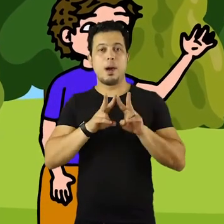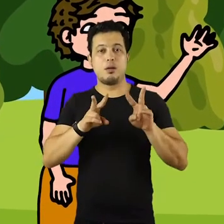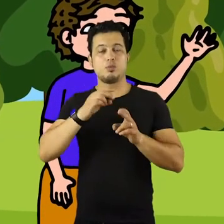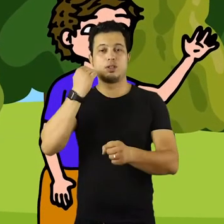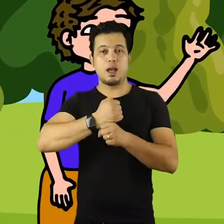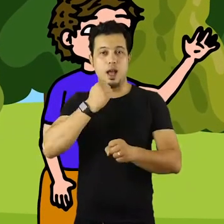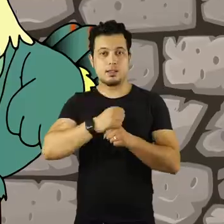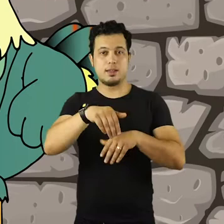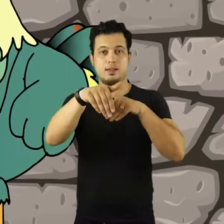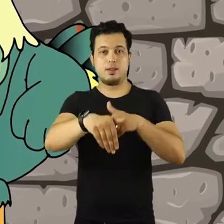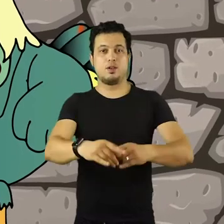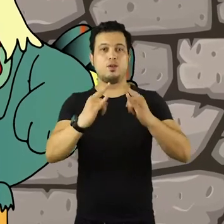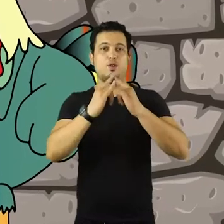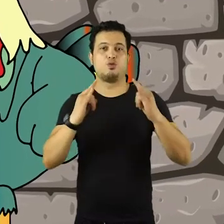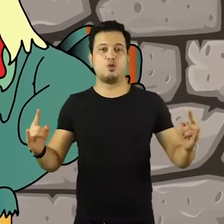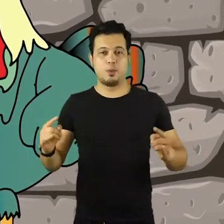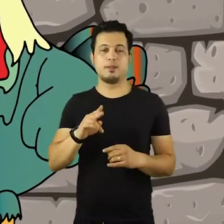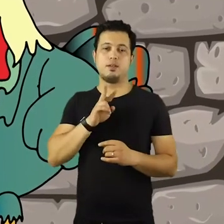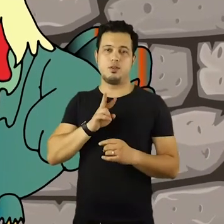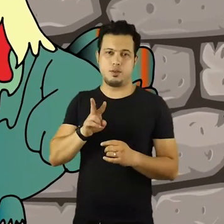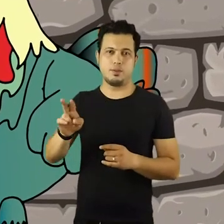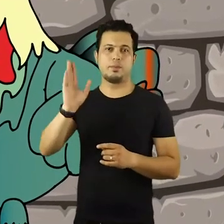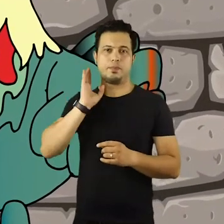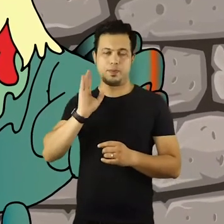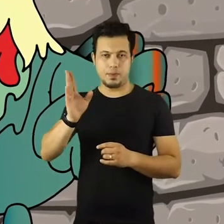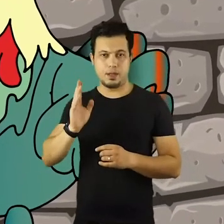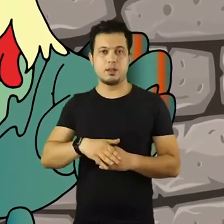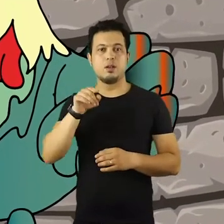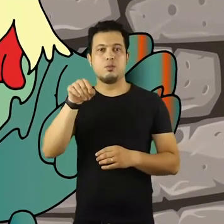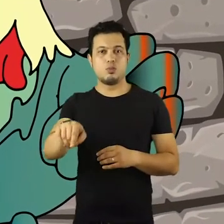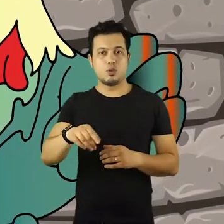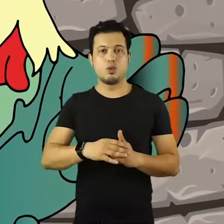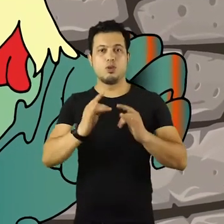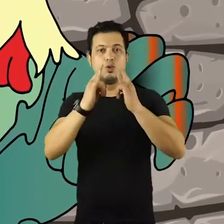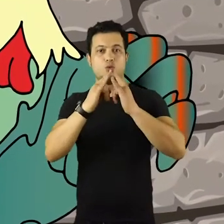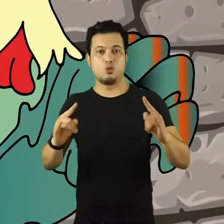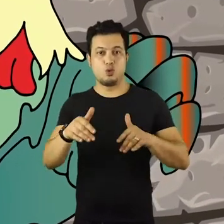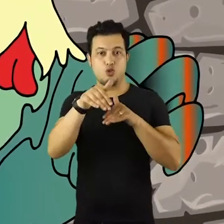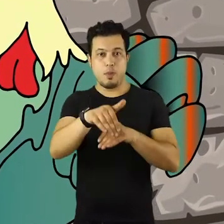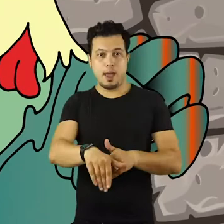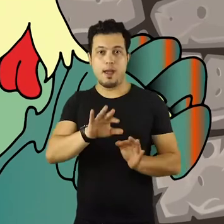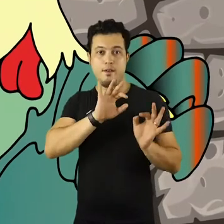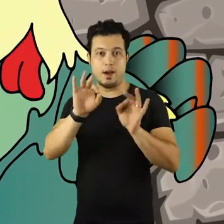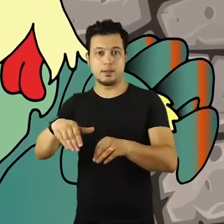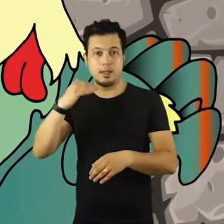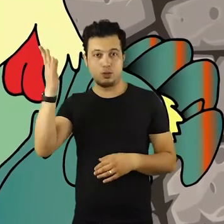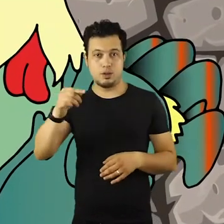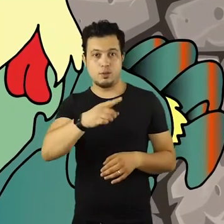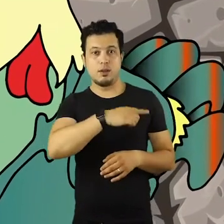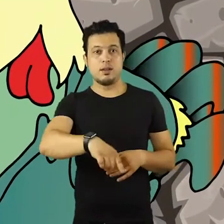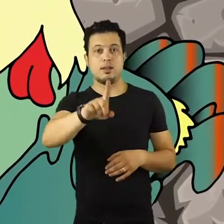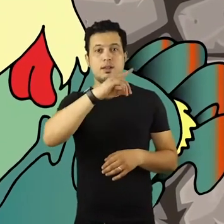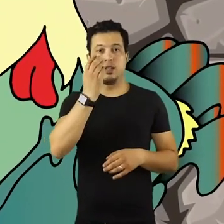yolunu tuttular. Dediği gibi türbeye ulaşıp kapının üzerinde bulunan altıgen içindeki